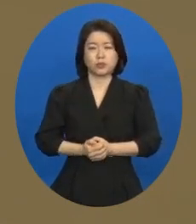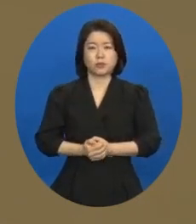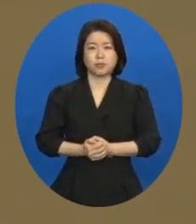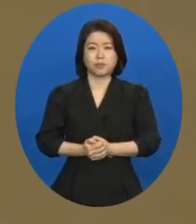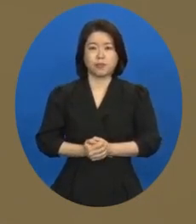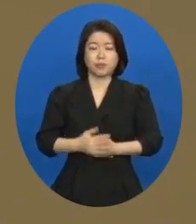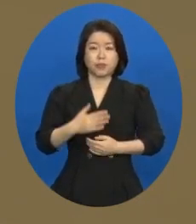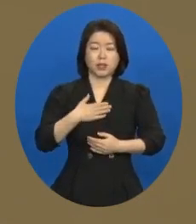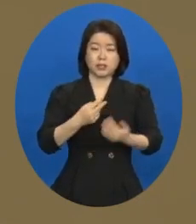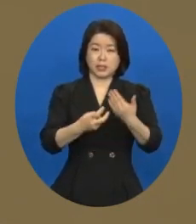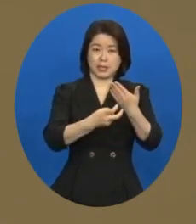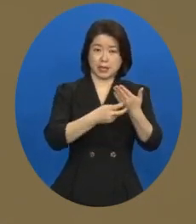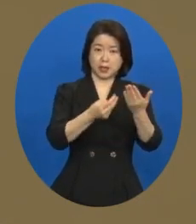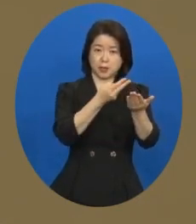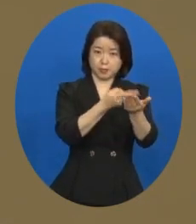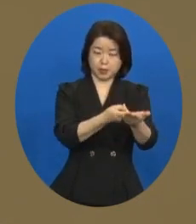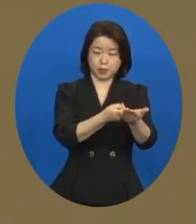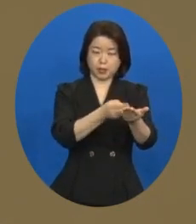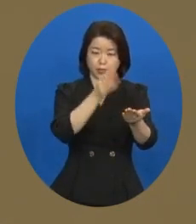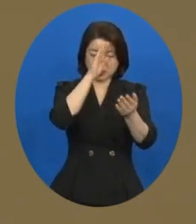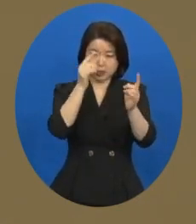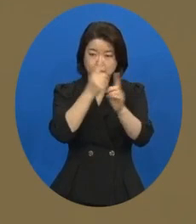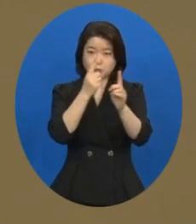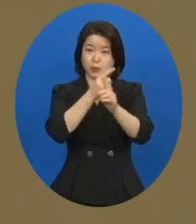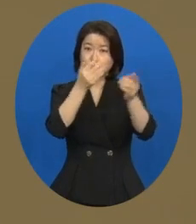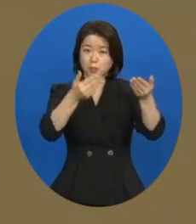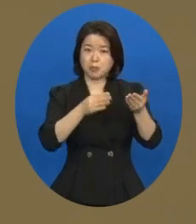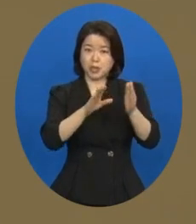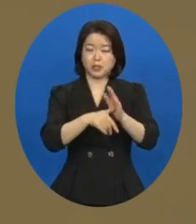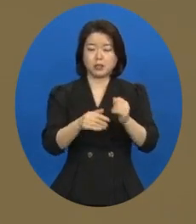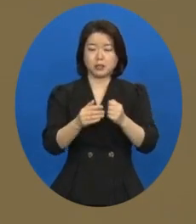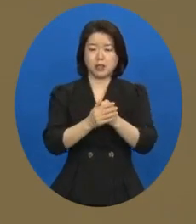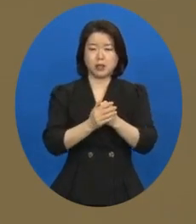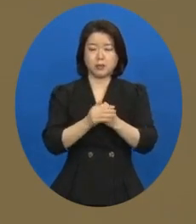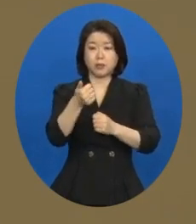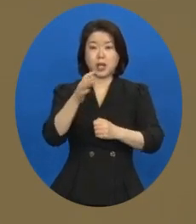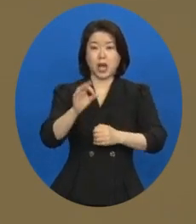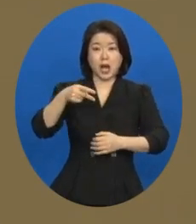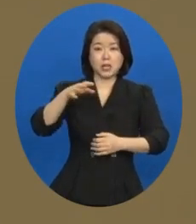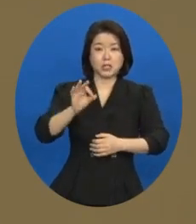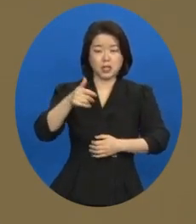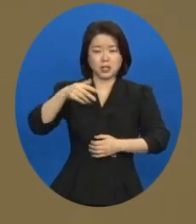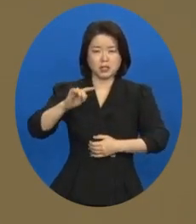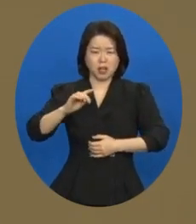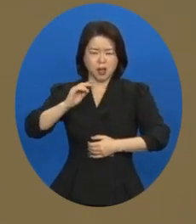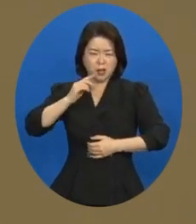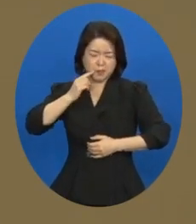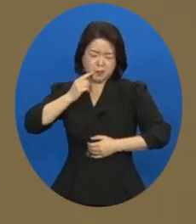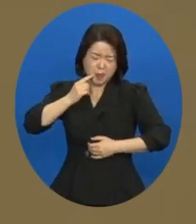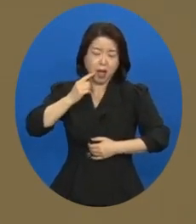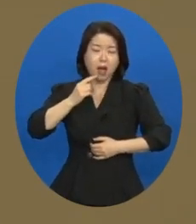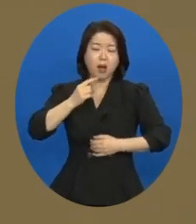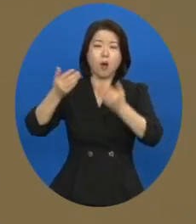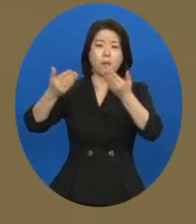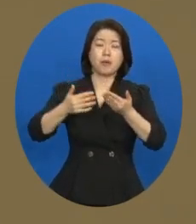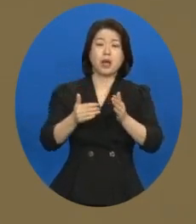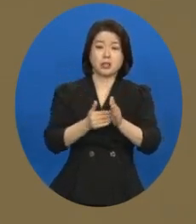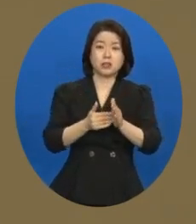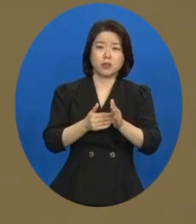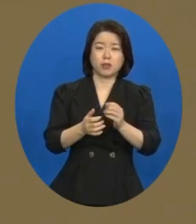제가 병원에서 치료를 받으면서 아주 고단위의 항생제 처방을 받았습니다. 근데